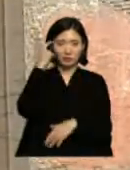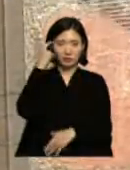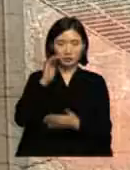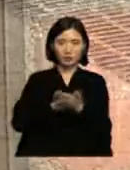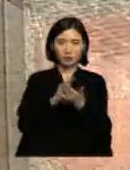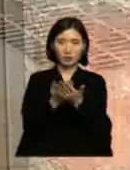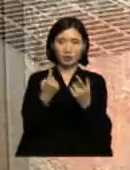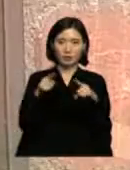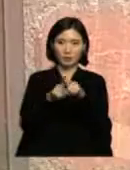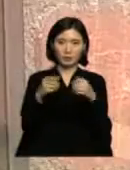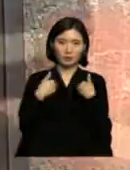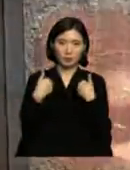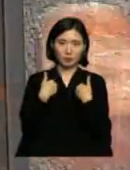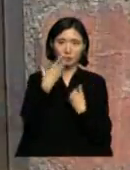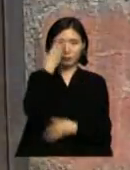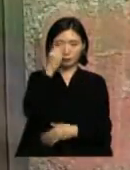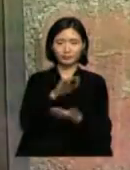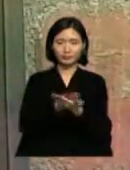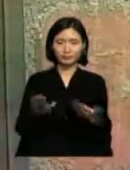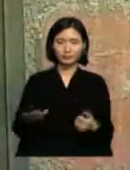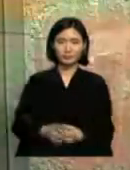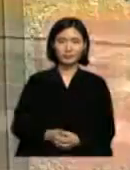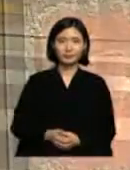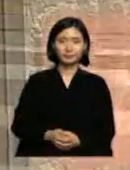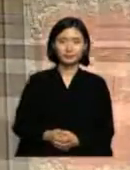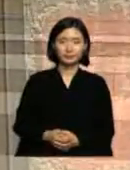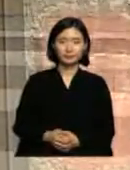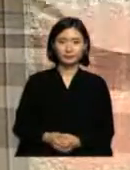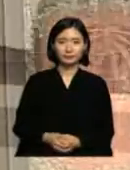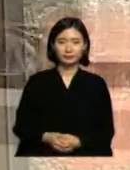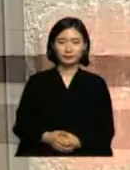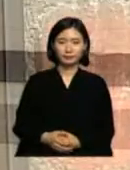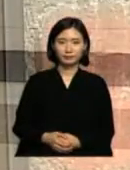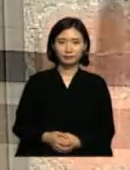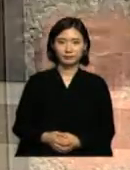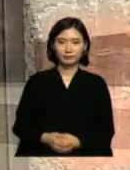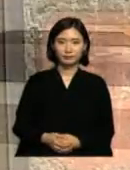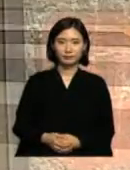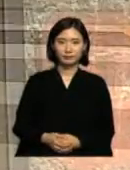이뤄져야 할 것으로 보입니다. 딜라이브 서울경기 케이블TV 오신영입니다.